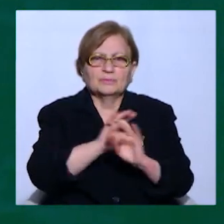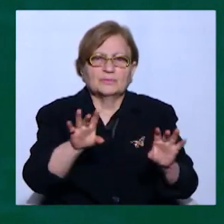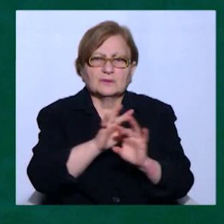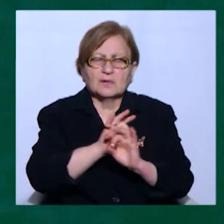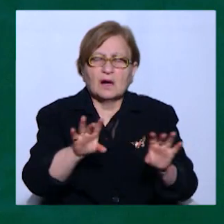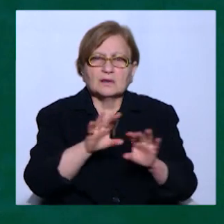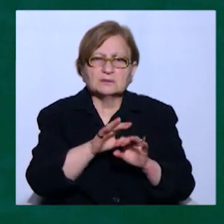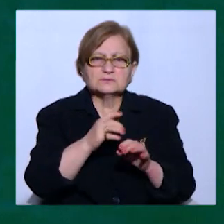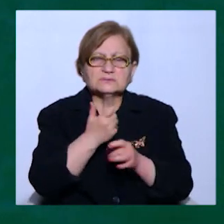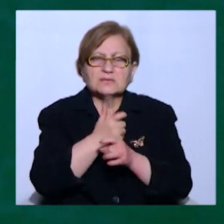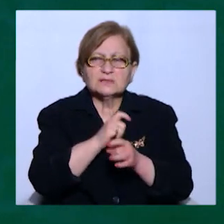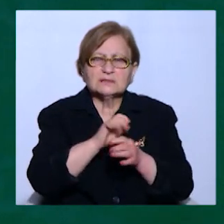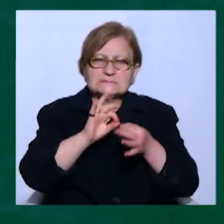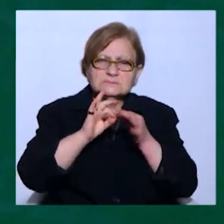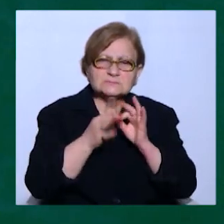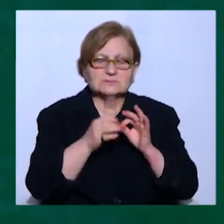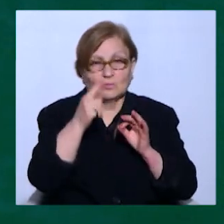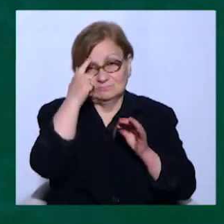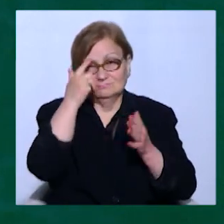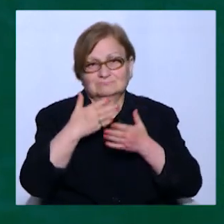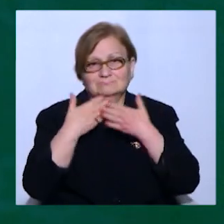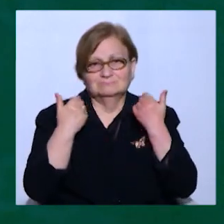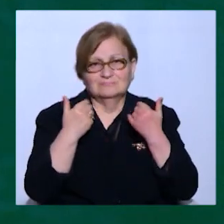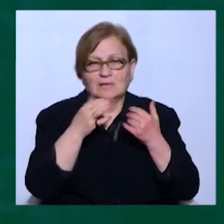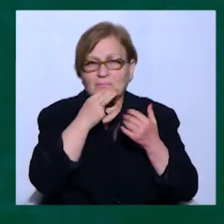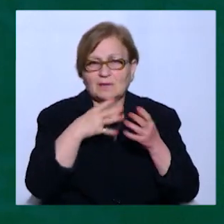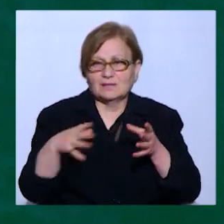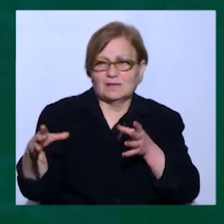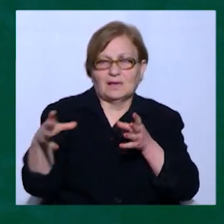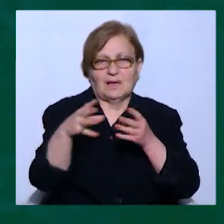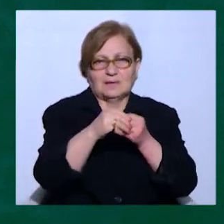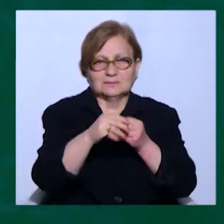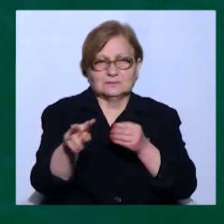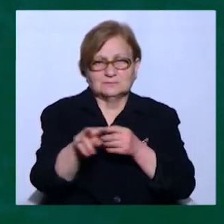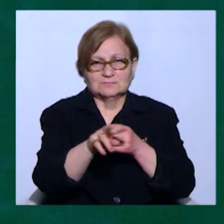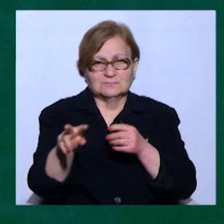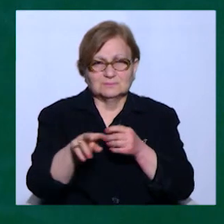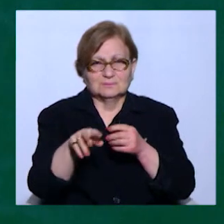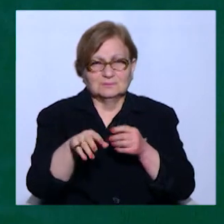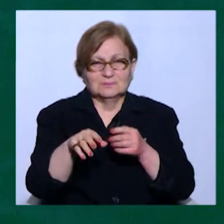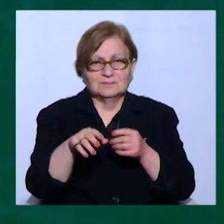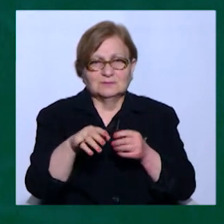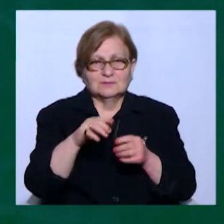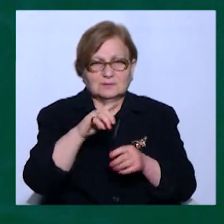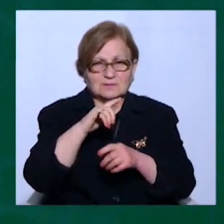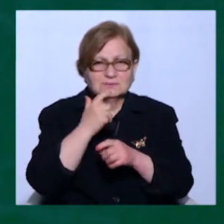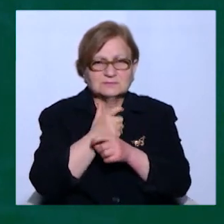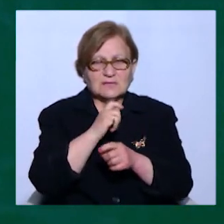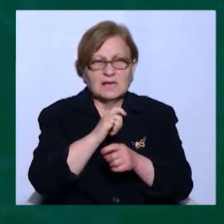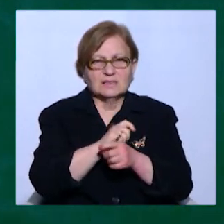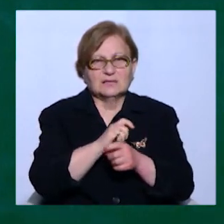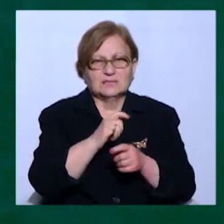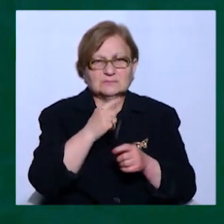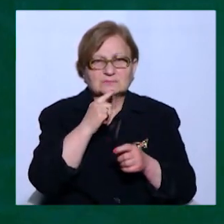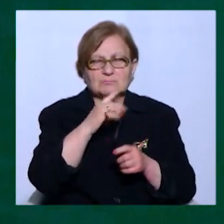გავხსნა ძალიან გასაგებად, გასაგებენაზე და შემდეგ ერთიანი ძალებით დასძლიოთ. კიდევ ერთხელ დავამსხვრიოთ ეს ძალიან ცრუ